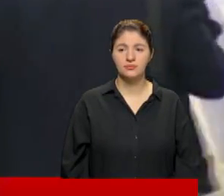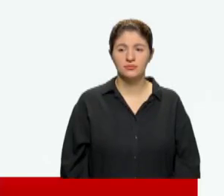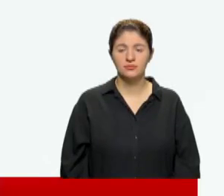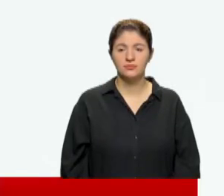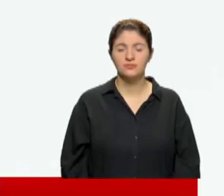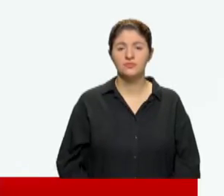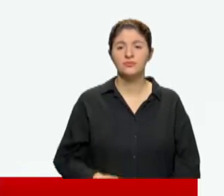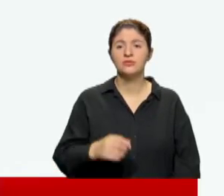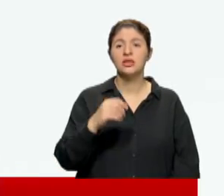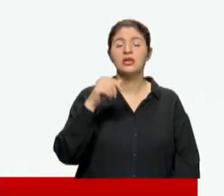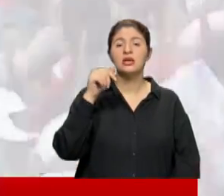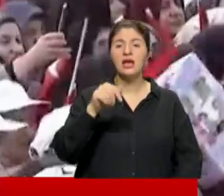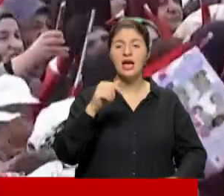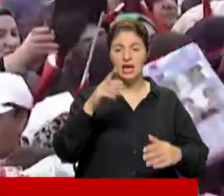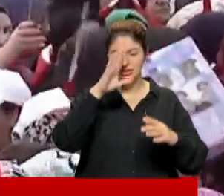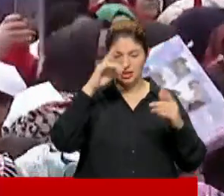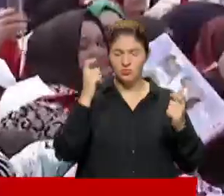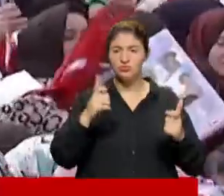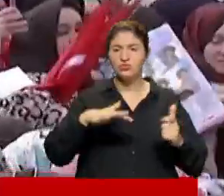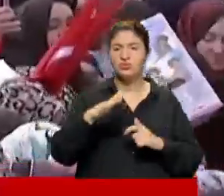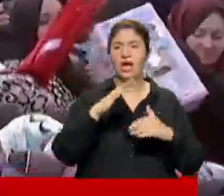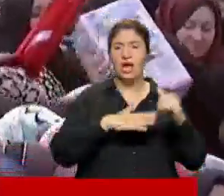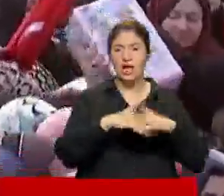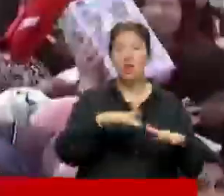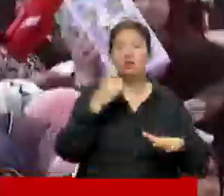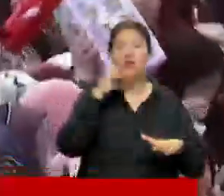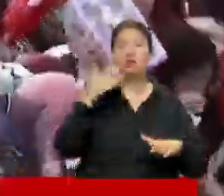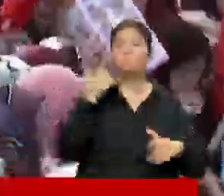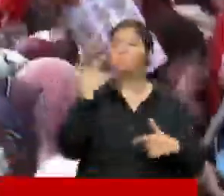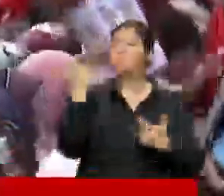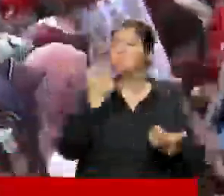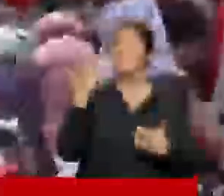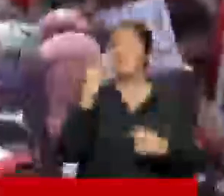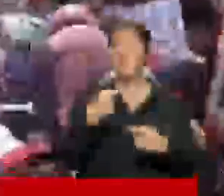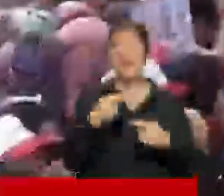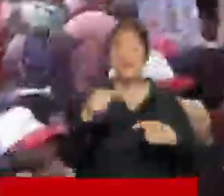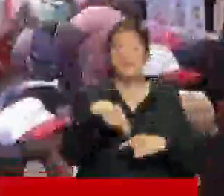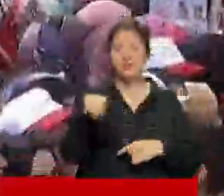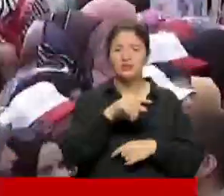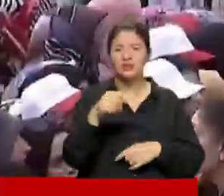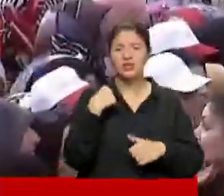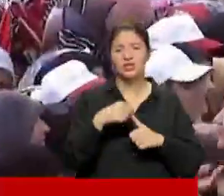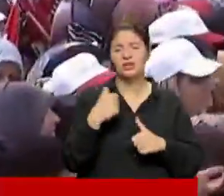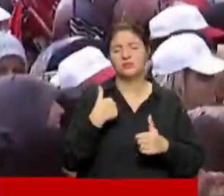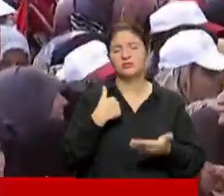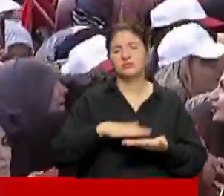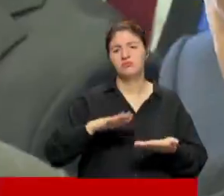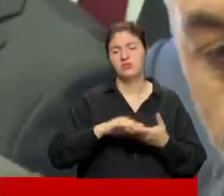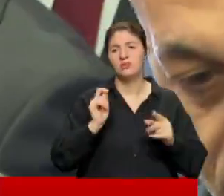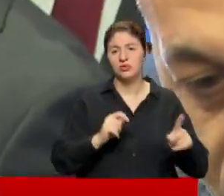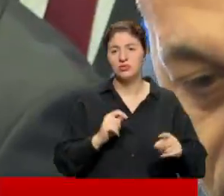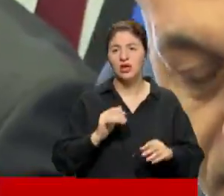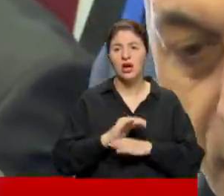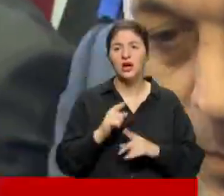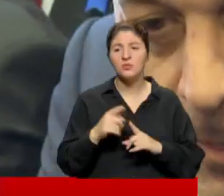eli İstanbul'da gözü başka yerlerde olanların eksiğini de yine biz tamamlıyoruz